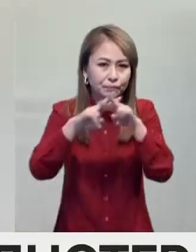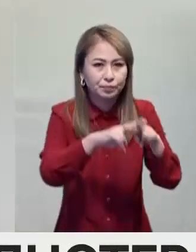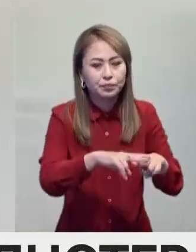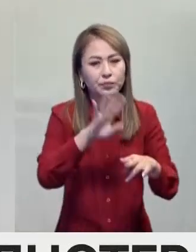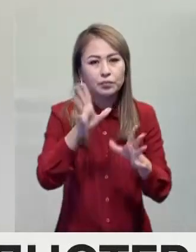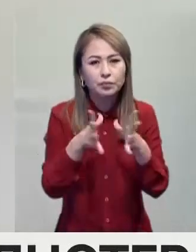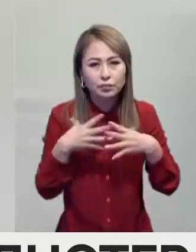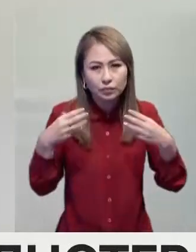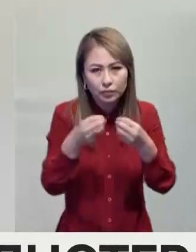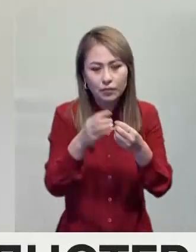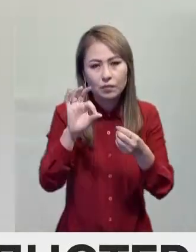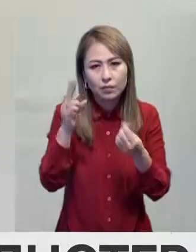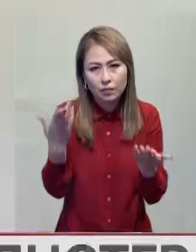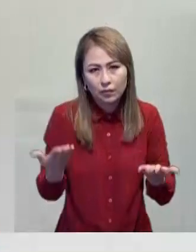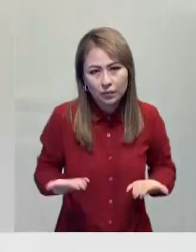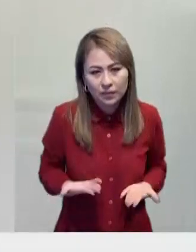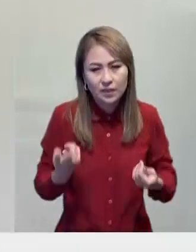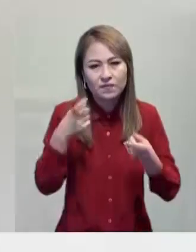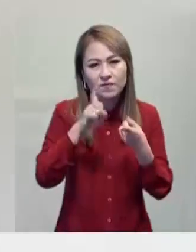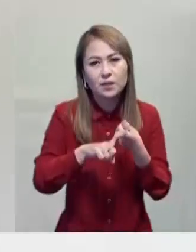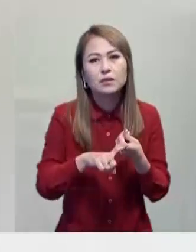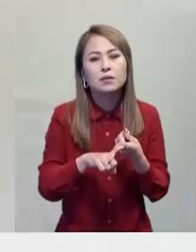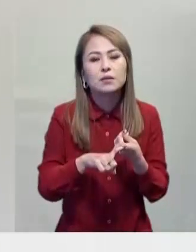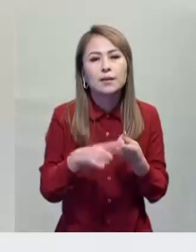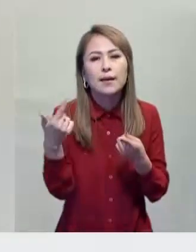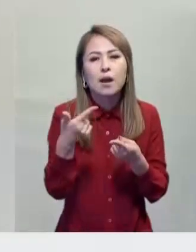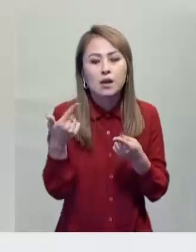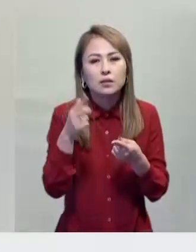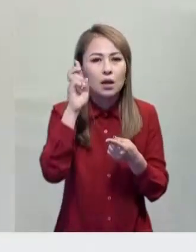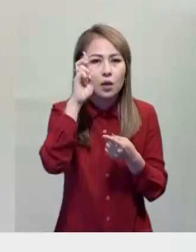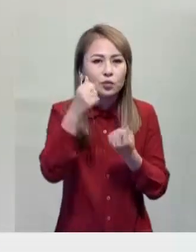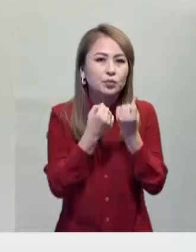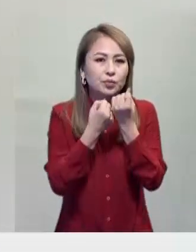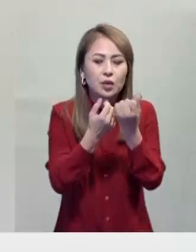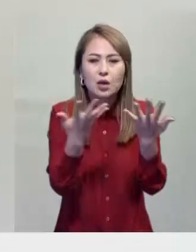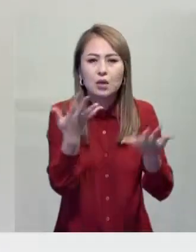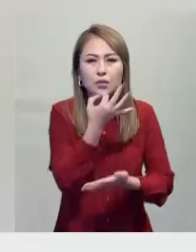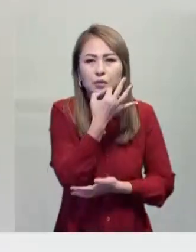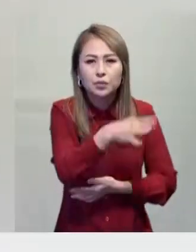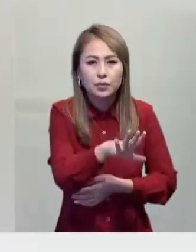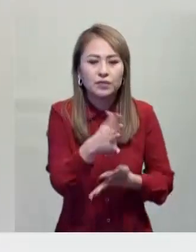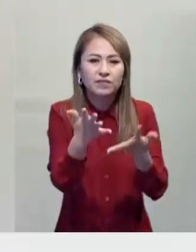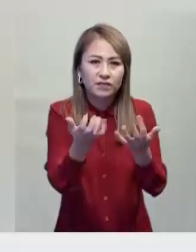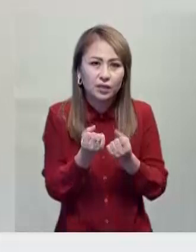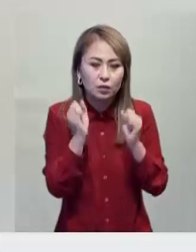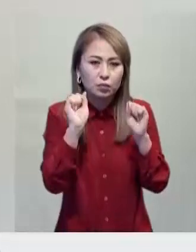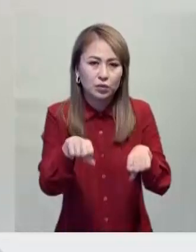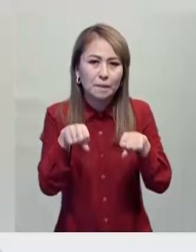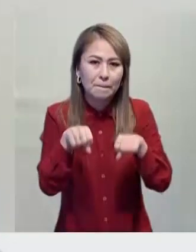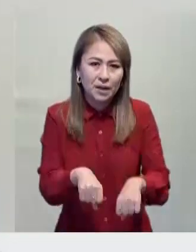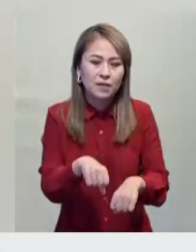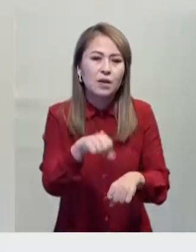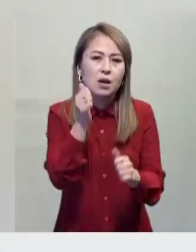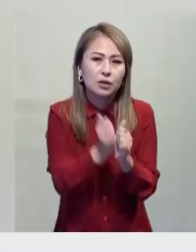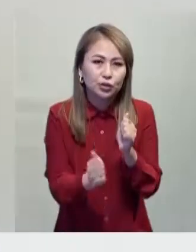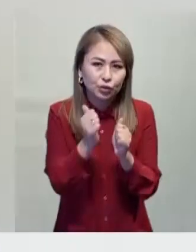картасы азаматтардың әлеуметтік мәртебесіне байланысты кепілді мемлекеттік қолдаудың қандай да бір түрін алуға құқықтары туралы